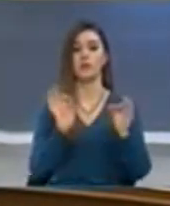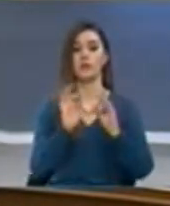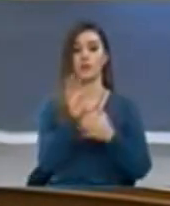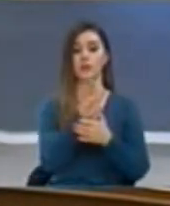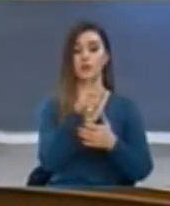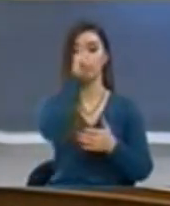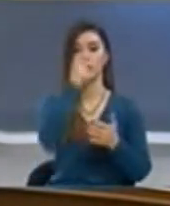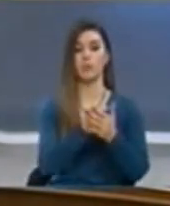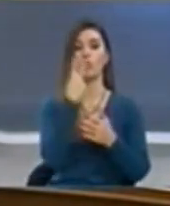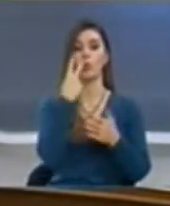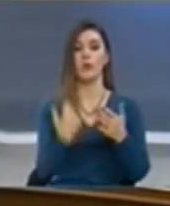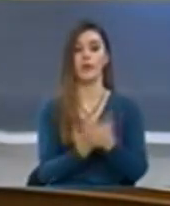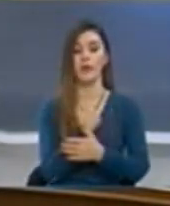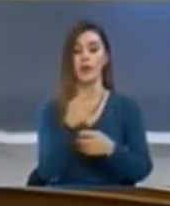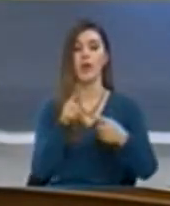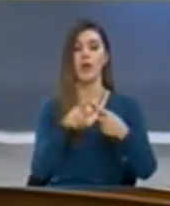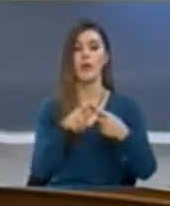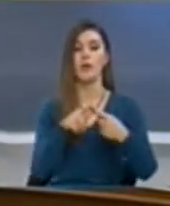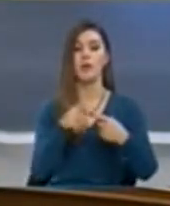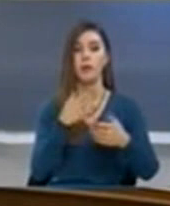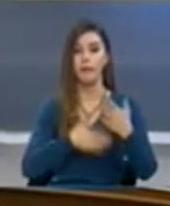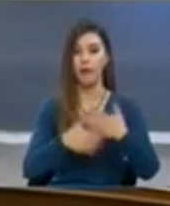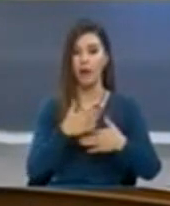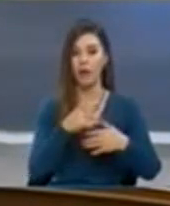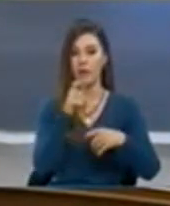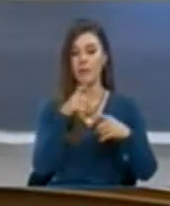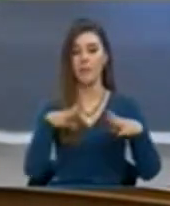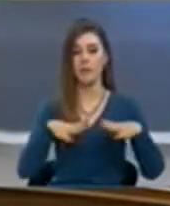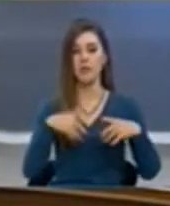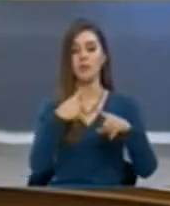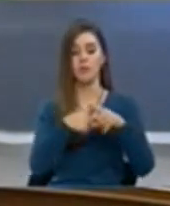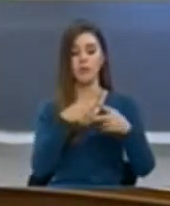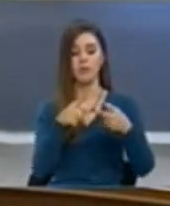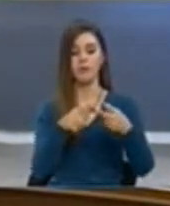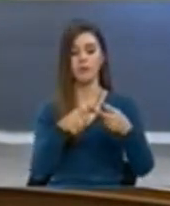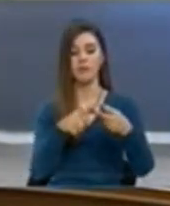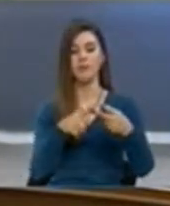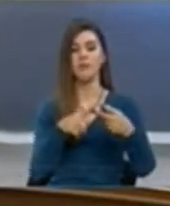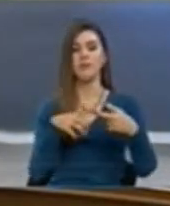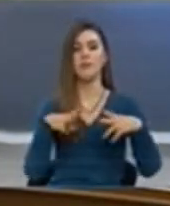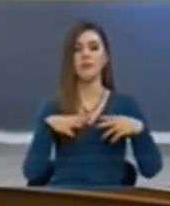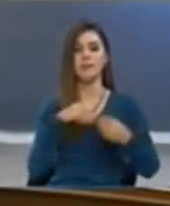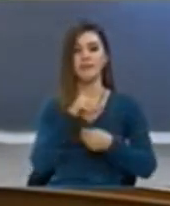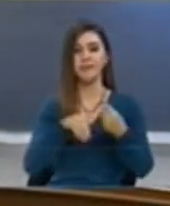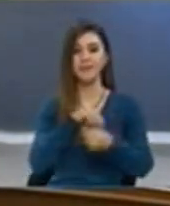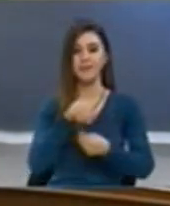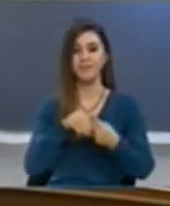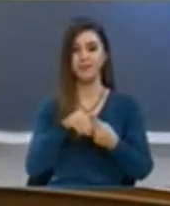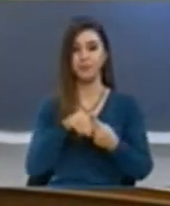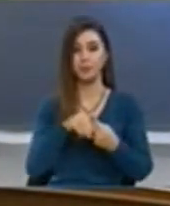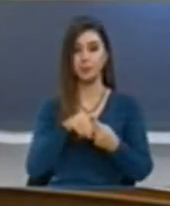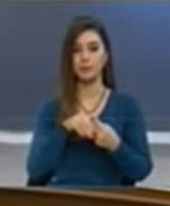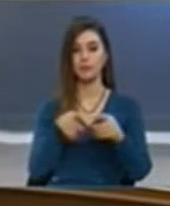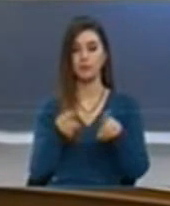implementimi i 2 skemave të reja, pensionet invalidore në nenin 11 dhe pensioni familjar në nenin 12, sikurse edhe kategorizimi i